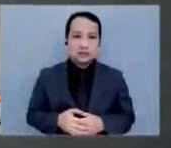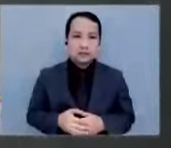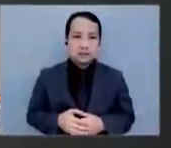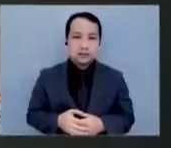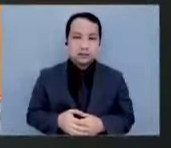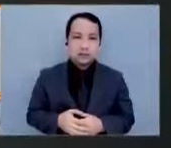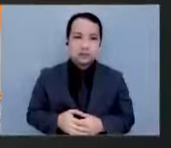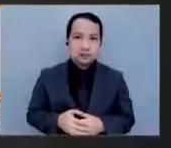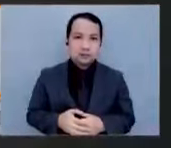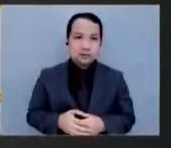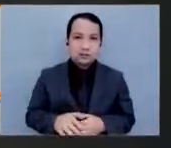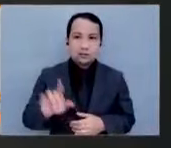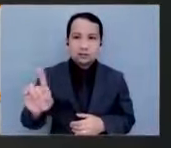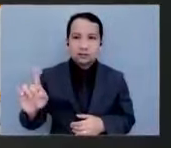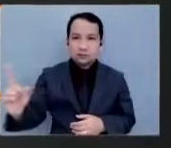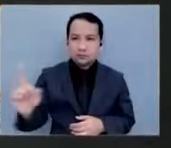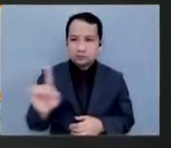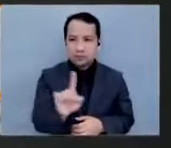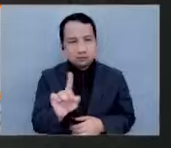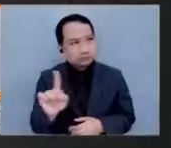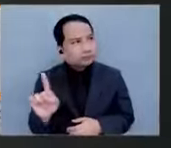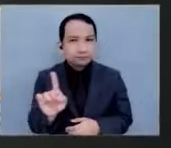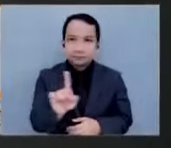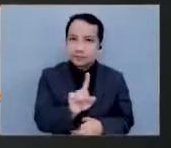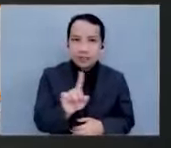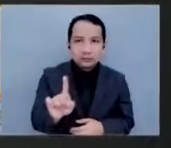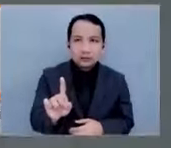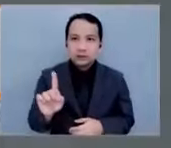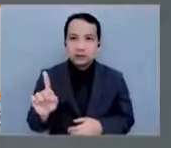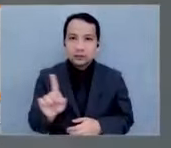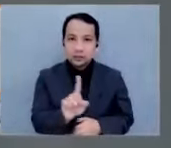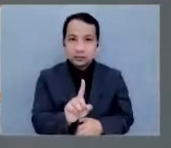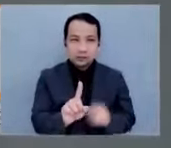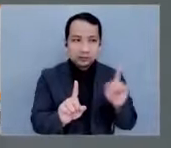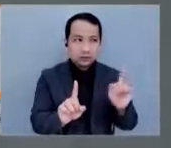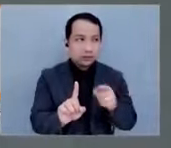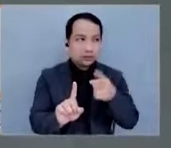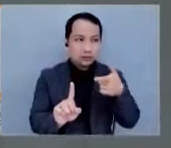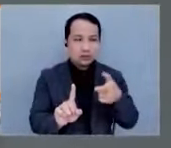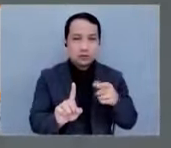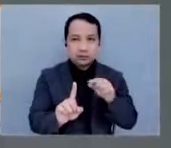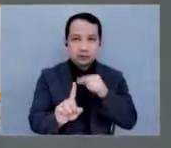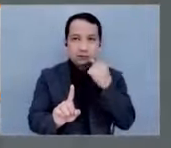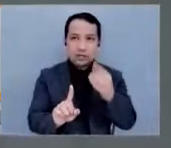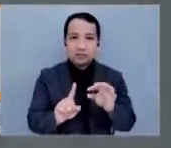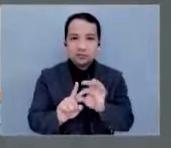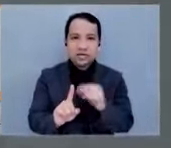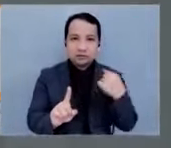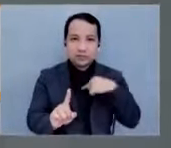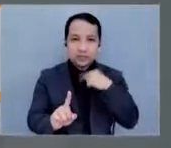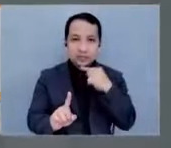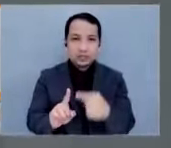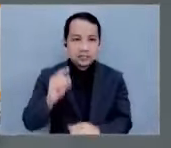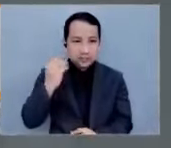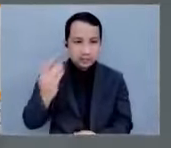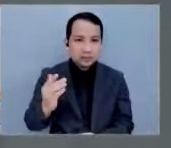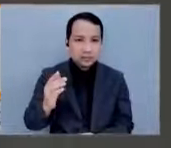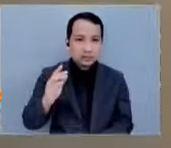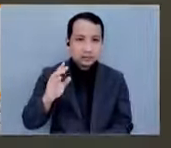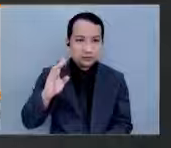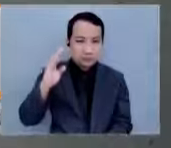Palingaling nga pa ang babaeng ito habang naglalakad ng masa pool ng CCTV sa barangay Pag-ulingin West sa Lipa City, Batangas nitong Sabado ng